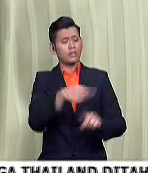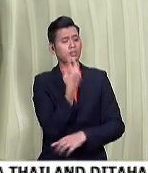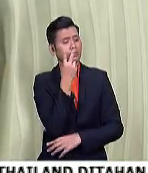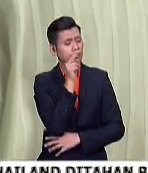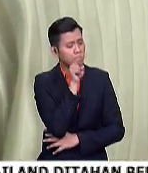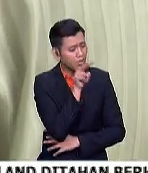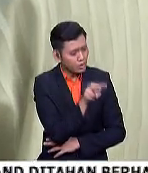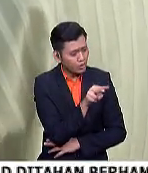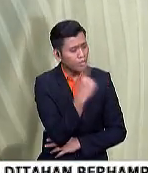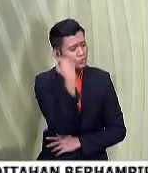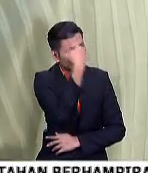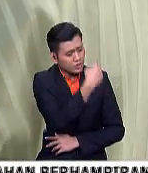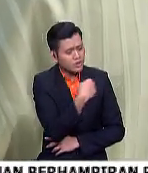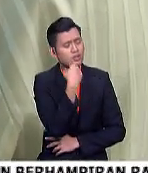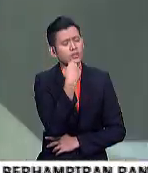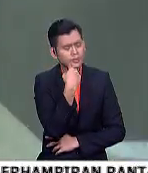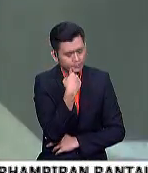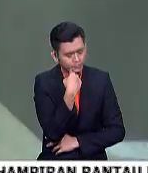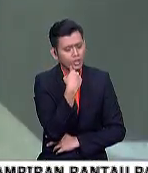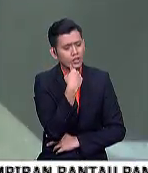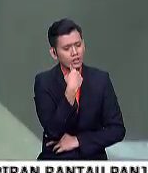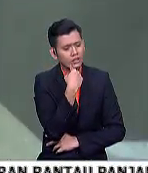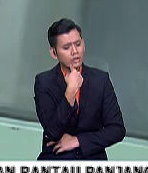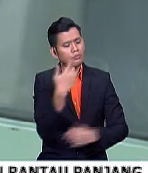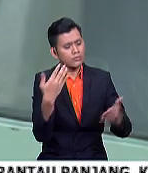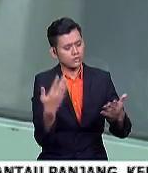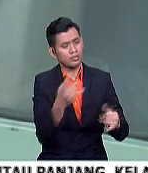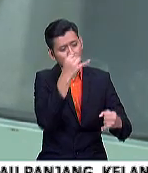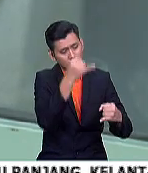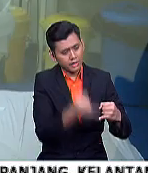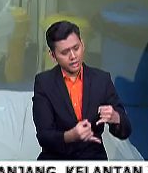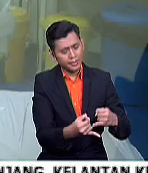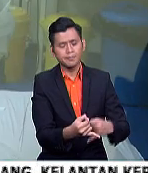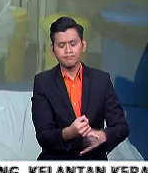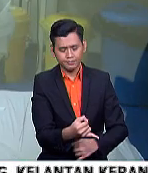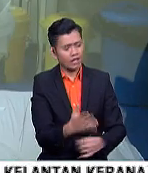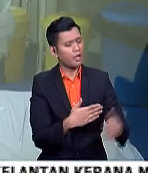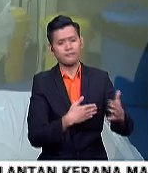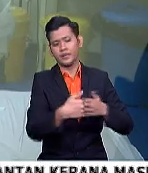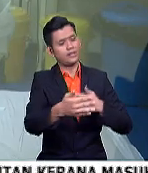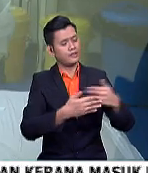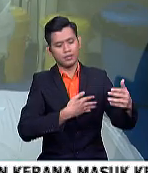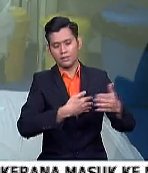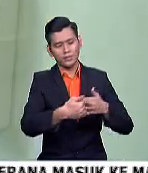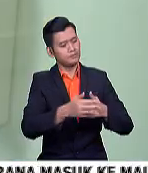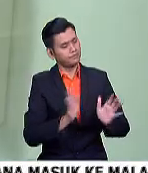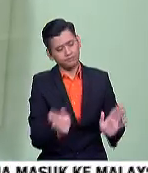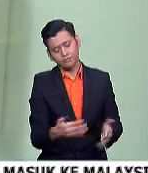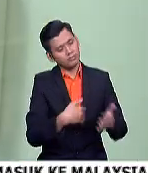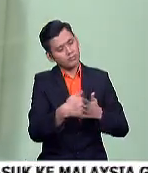menatap wajah insan tersayang buat kali yang terakhir, kerelaan untuk melepaskan insan itu